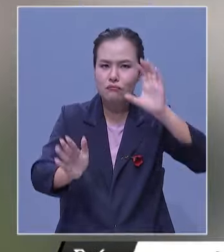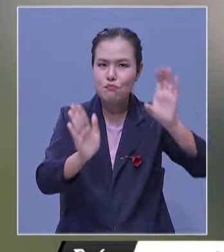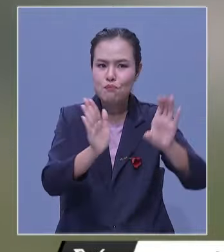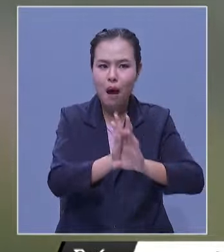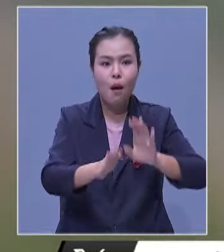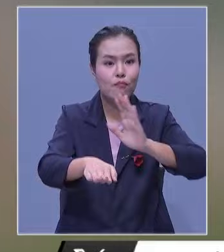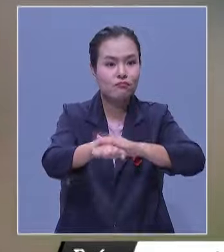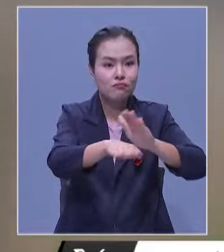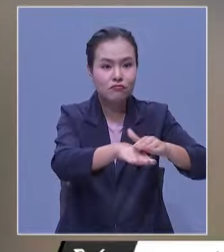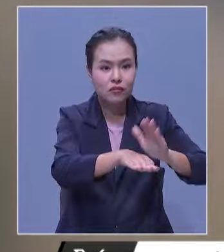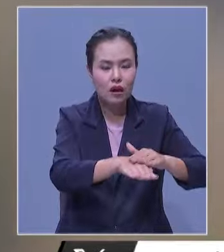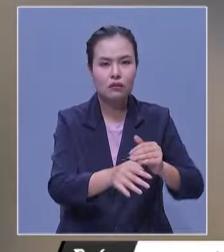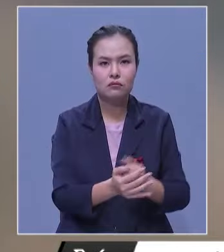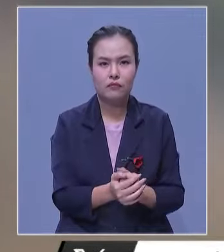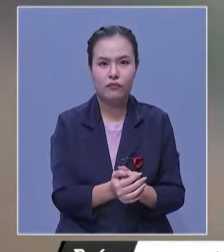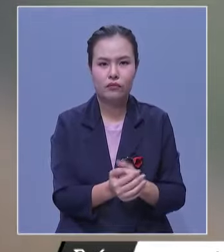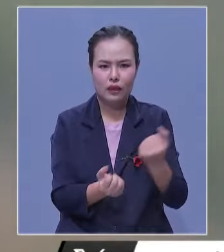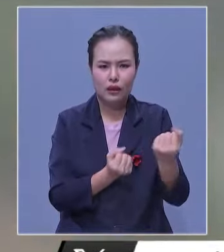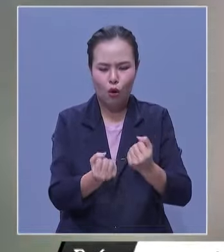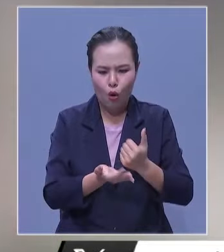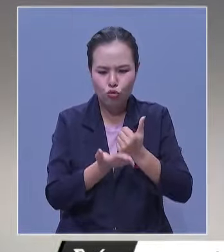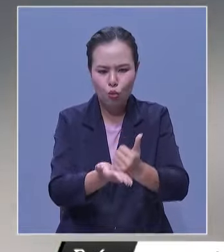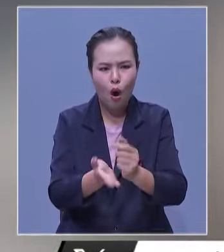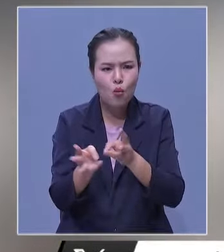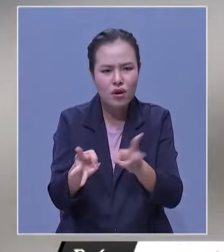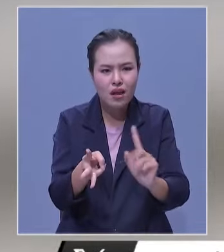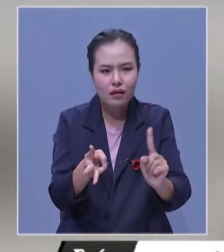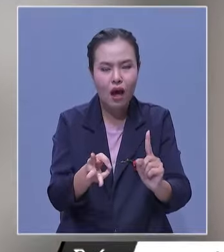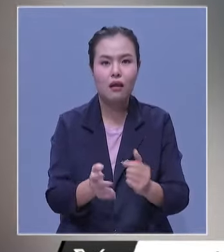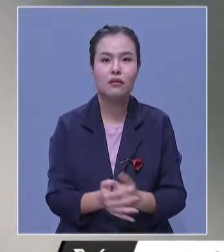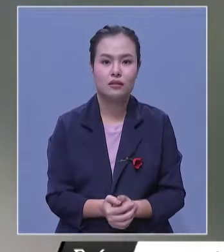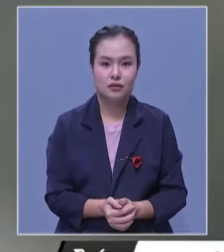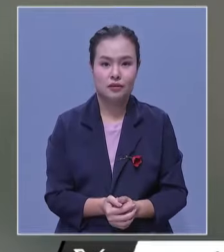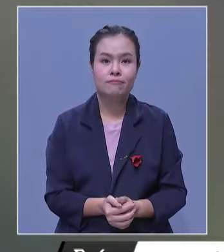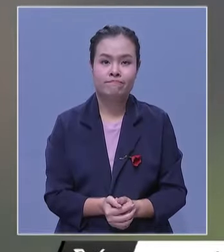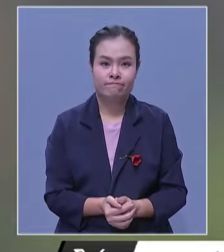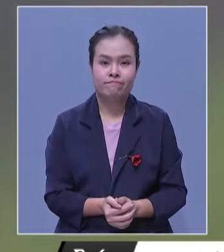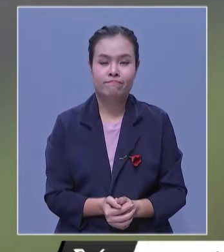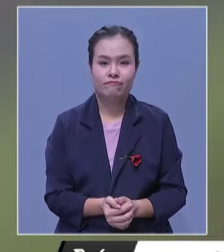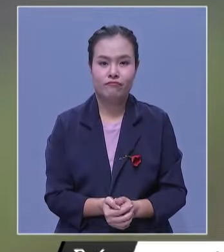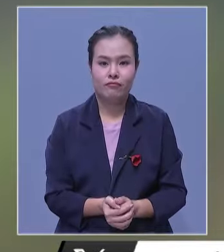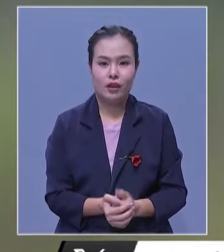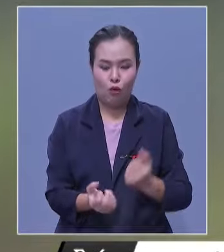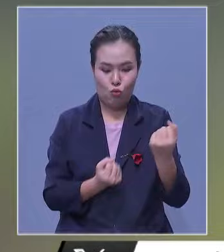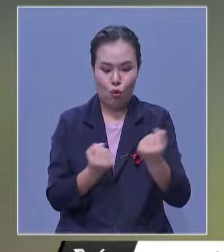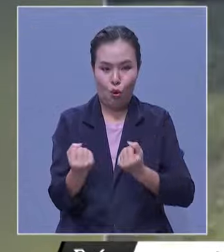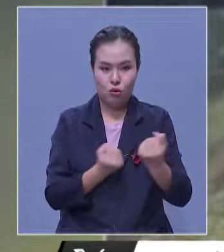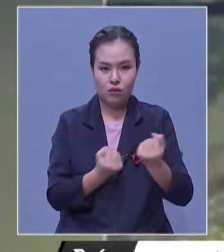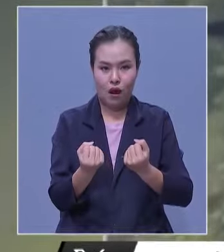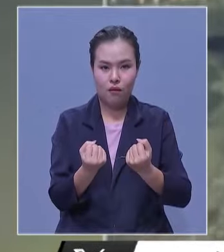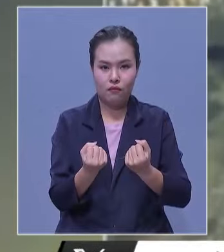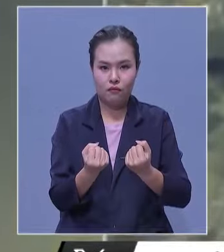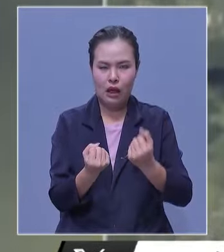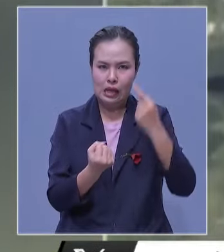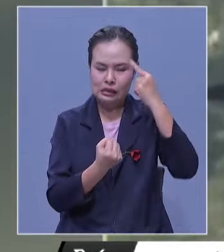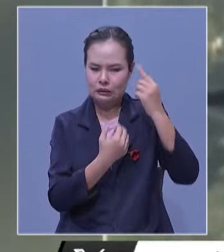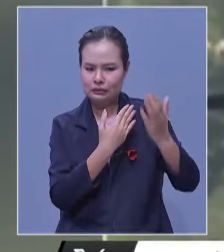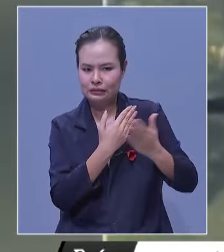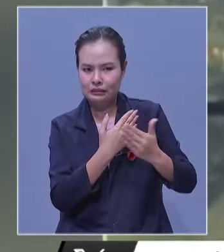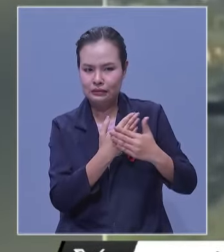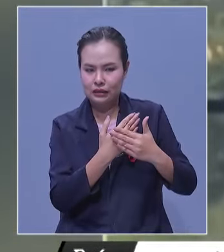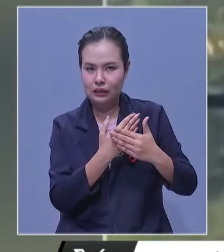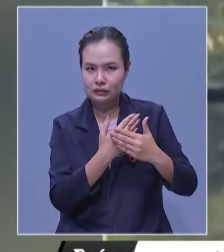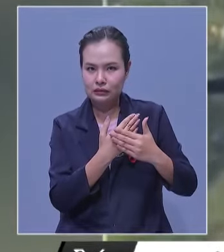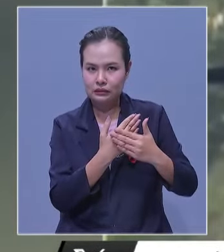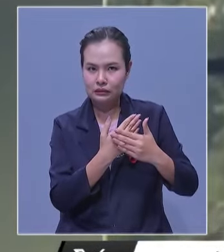างแต่ว่านี่ช่วยเหลือรถคันนี้ยังไงคะเน ี่ ย เออนั่นน่ะสินะฮะแล้วเบื้องต้นคือคนขับเนี่ยบางทีต้องตั้งสตินะถ้าเ